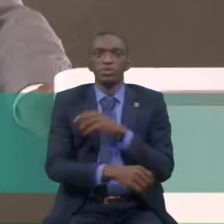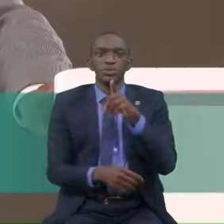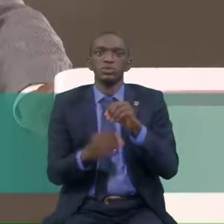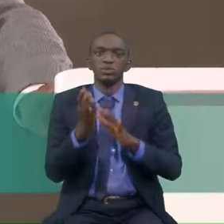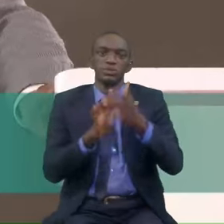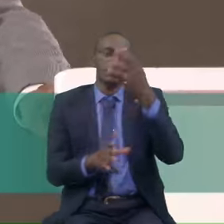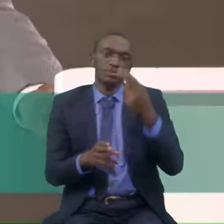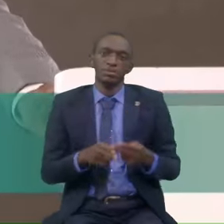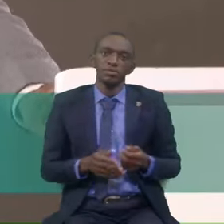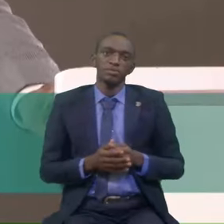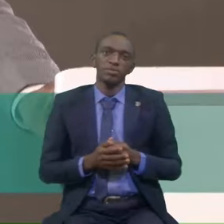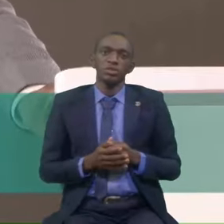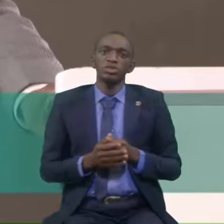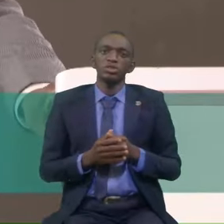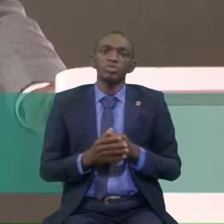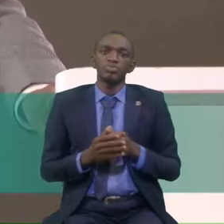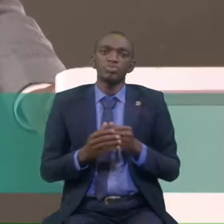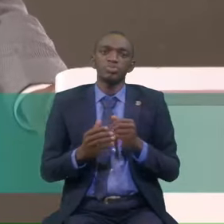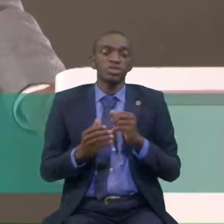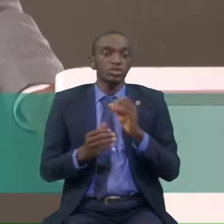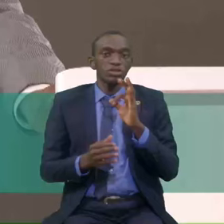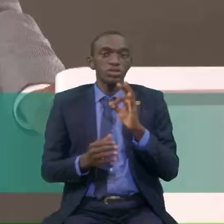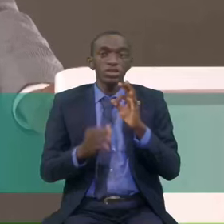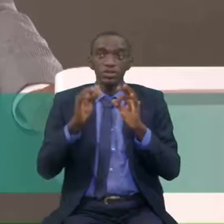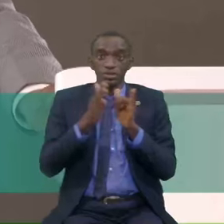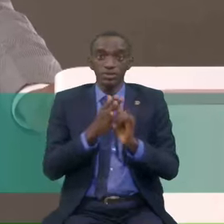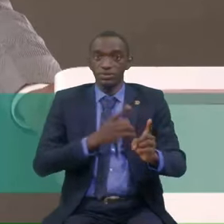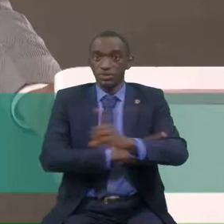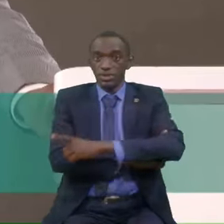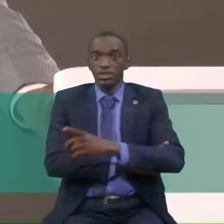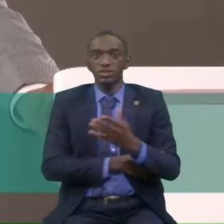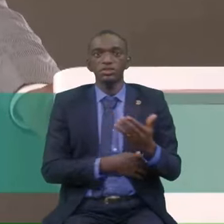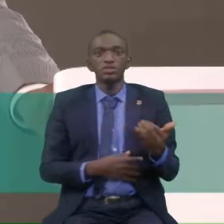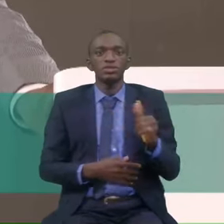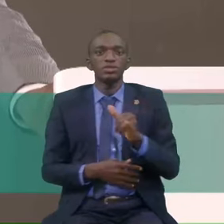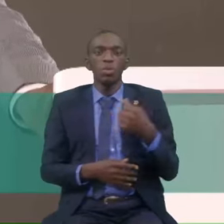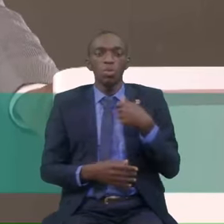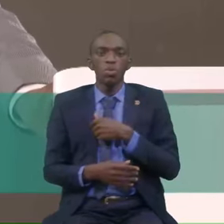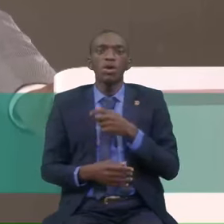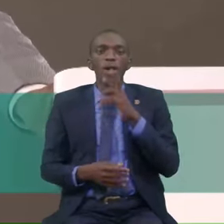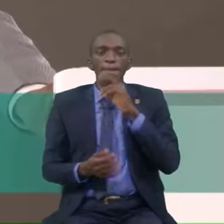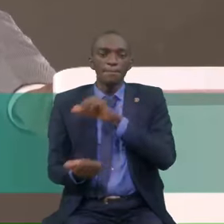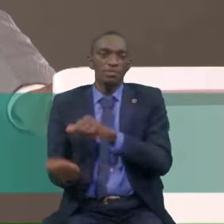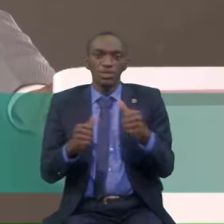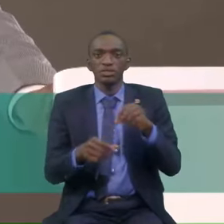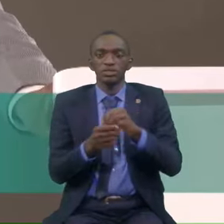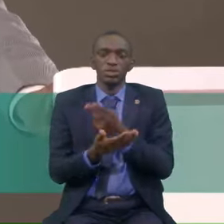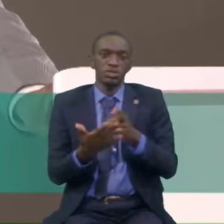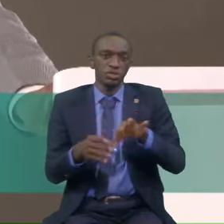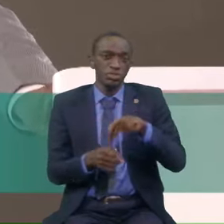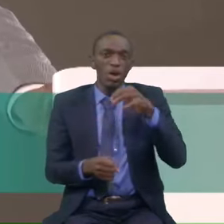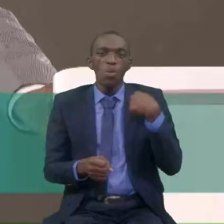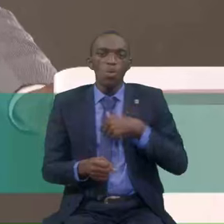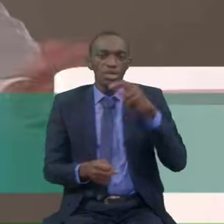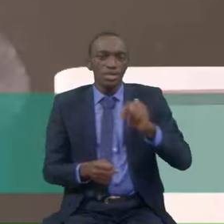de puissance. Tu avais la puissance. Quand tu étais baptisé du Saint-Esprit, nous avons besoin de la puissance de plus